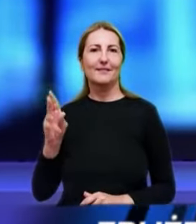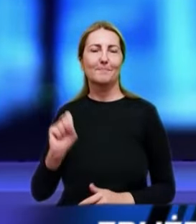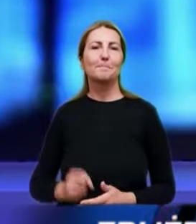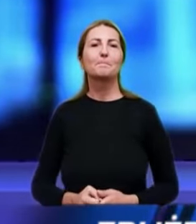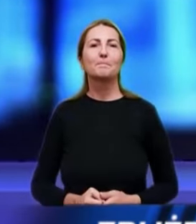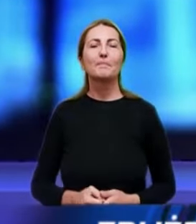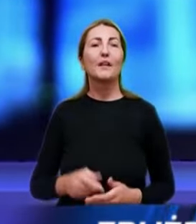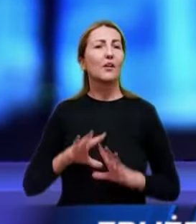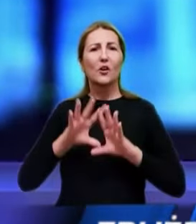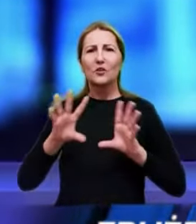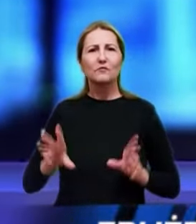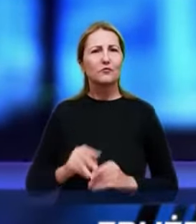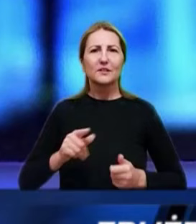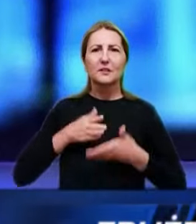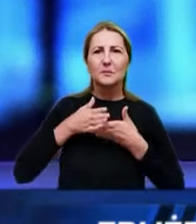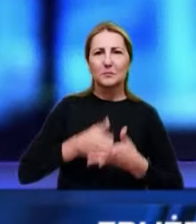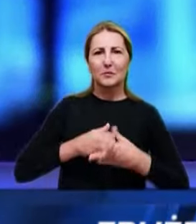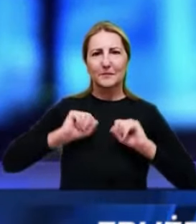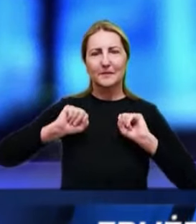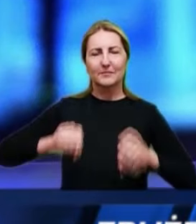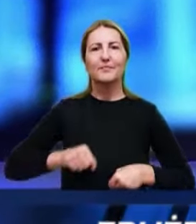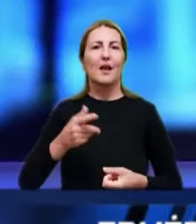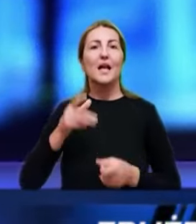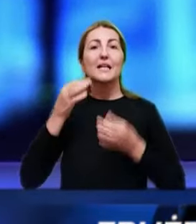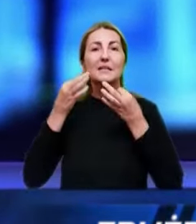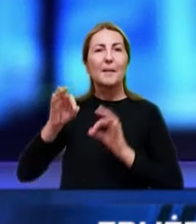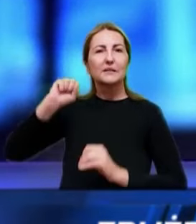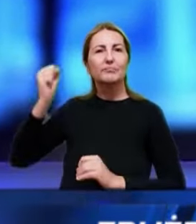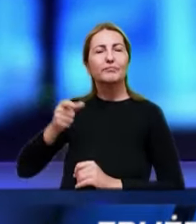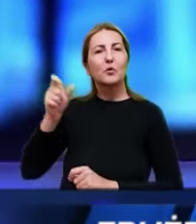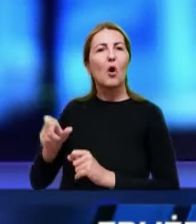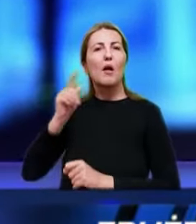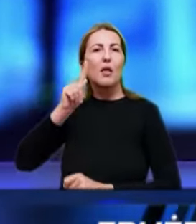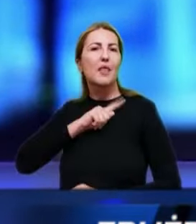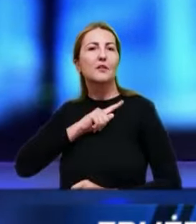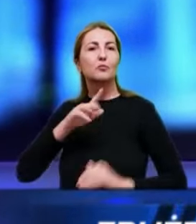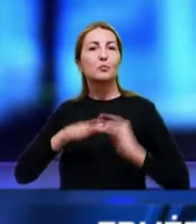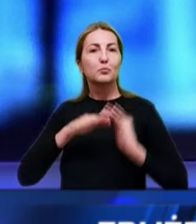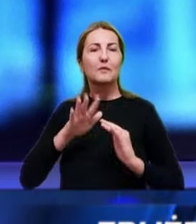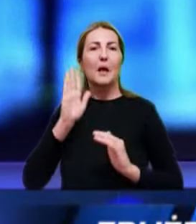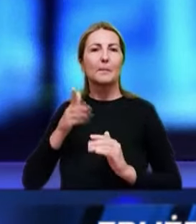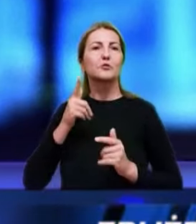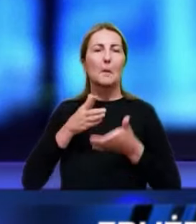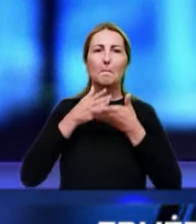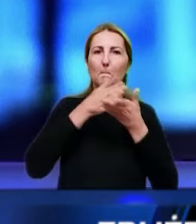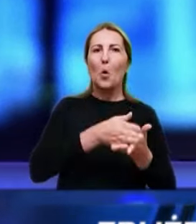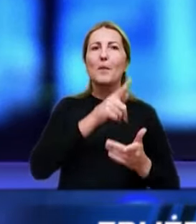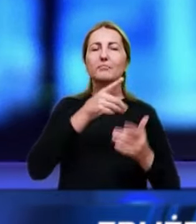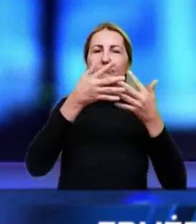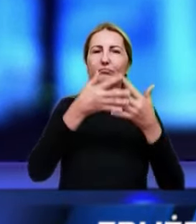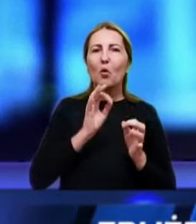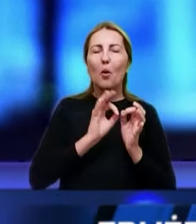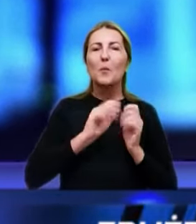ręce na pokład. Specjaliści nadzoru budowlanego z regionu pomogą w szacowaniu strat po powodzi. Na południu kraju są już